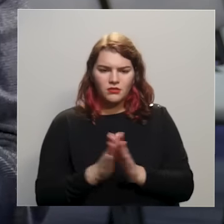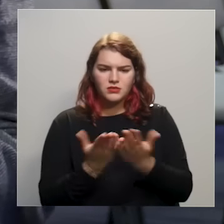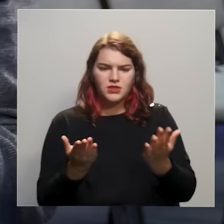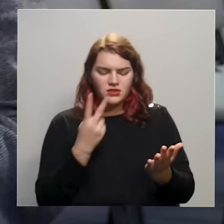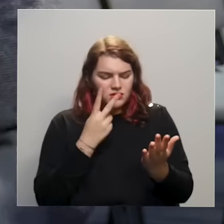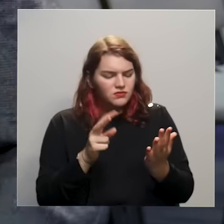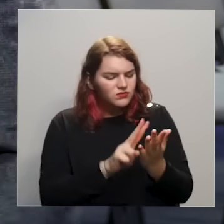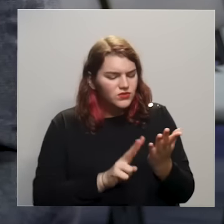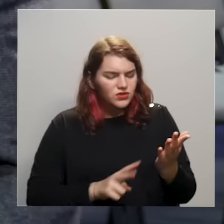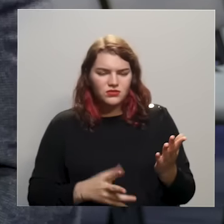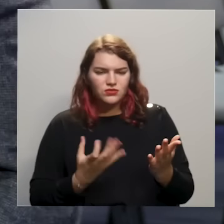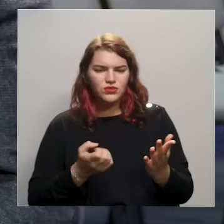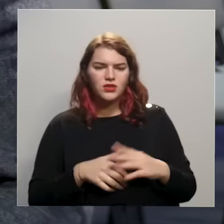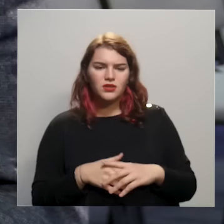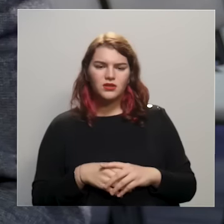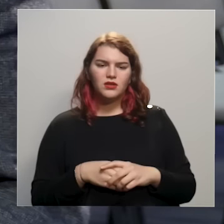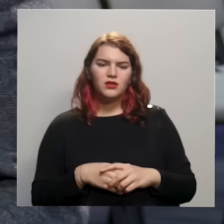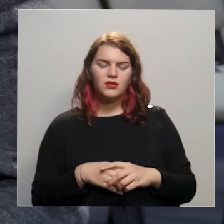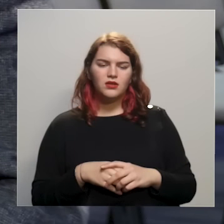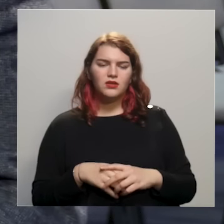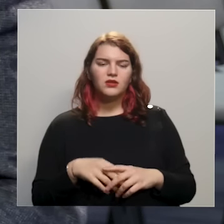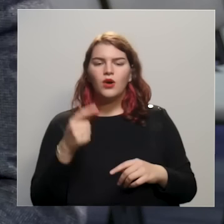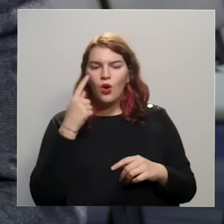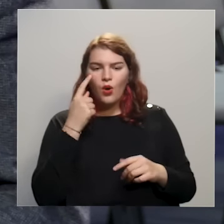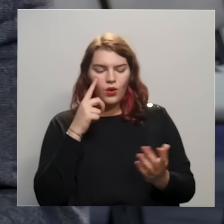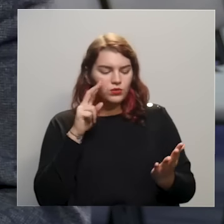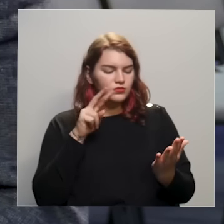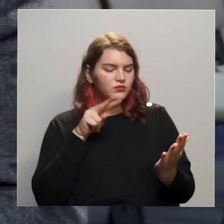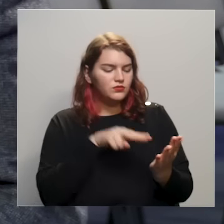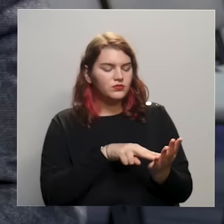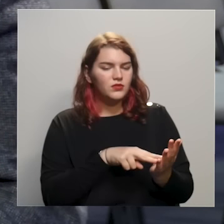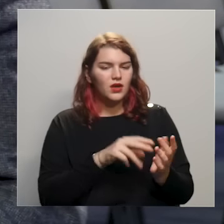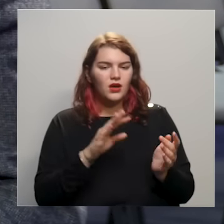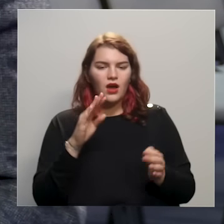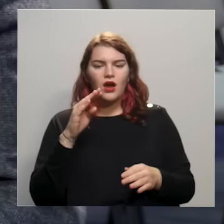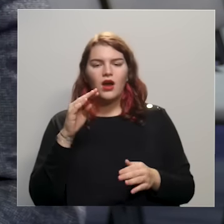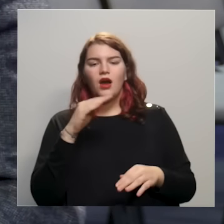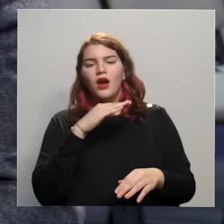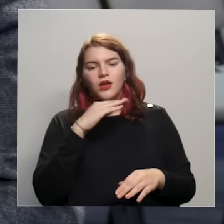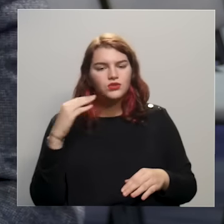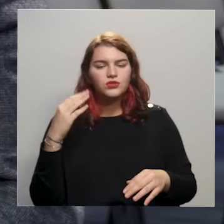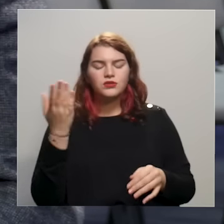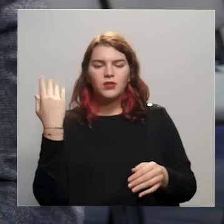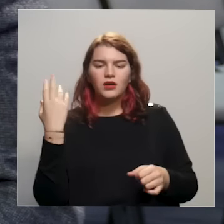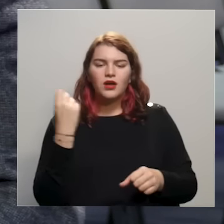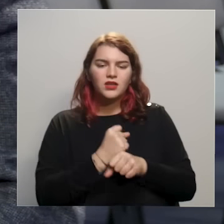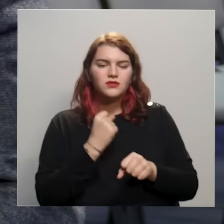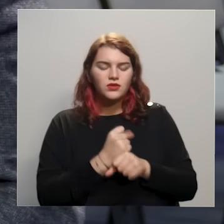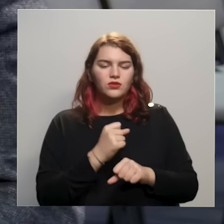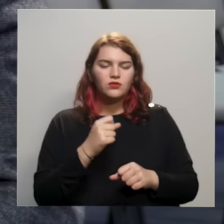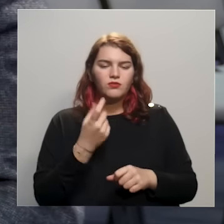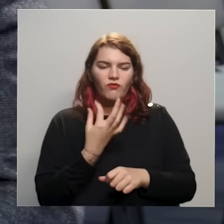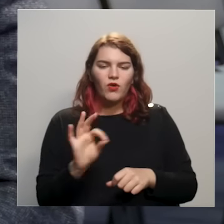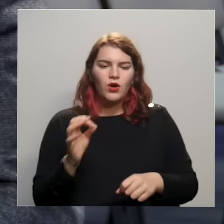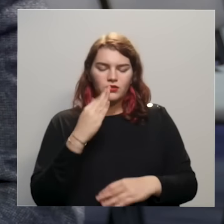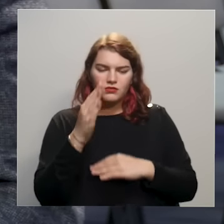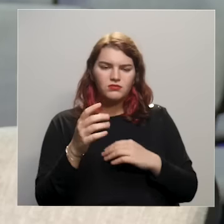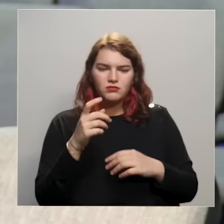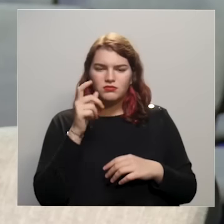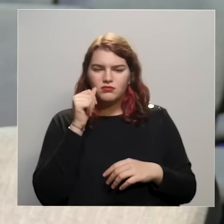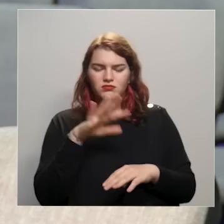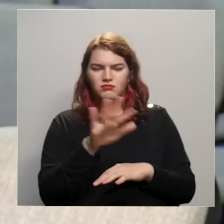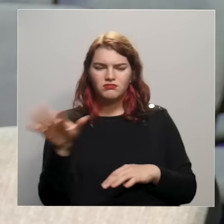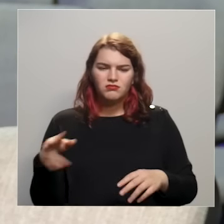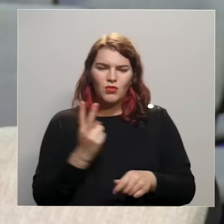citesc. Și mi-a mers ochii exact acolo la ajunge, că în trecut a făcut voia neamurilor, a străit în beții,